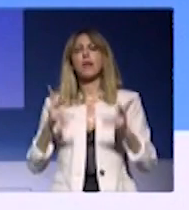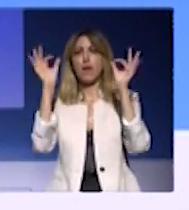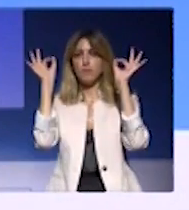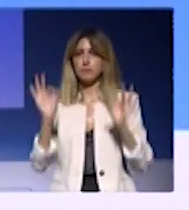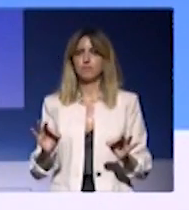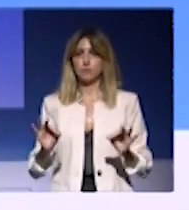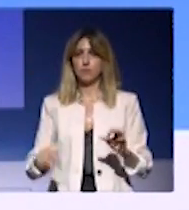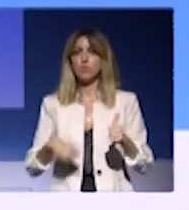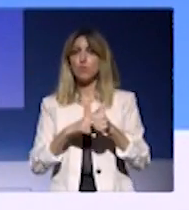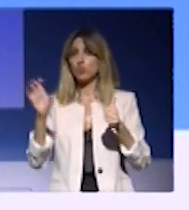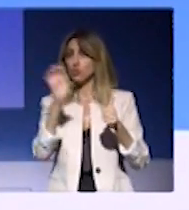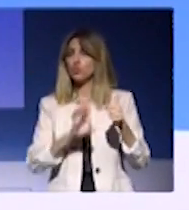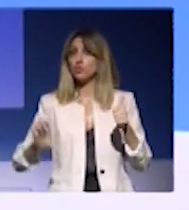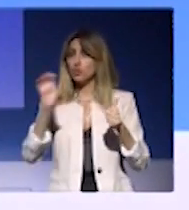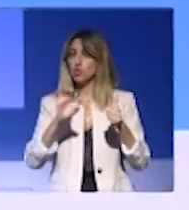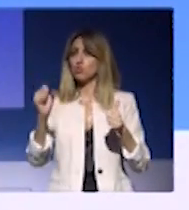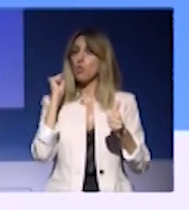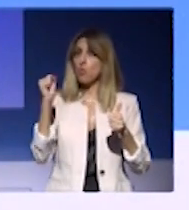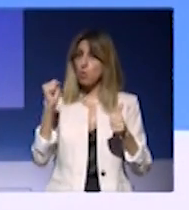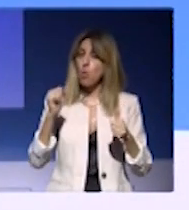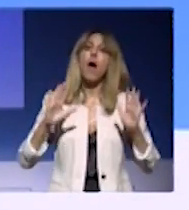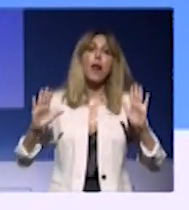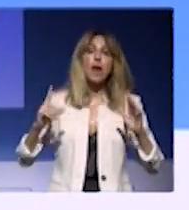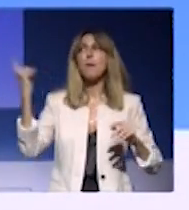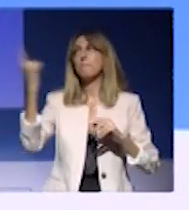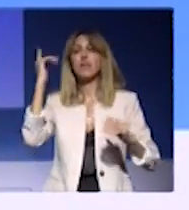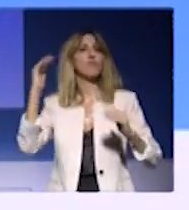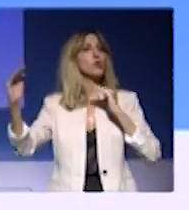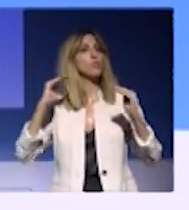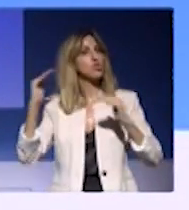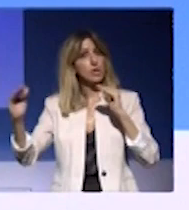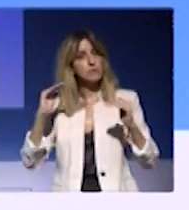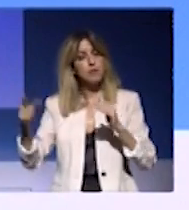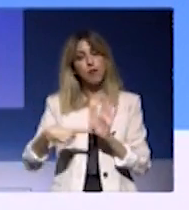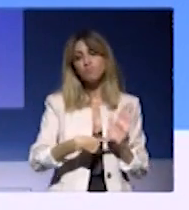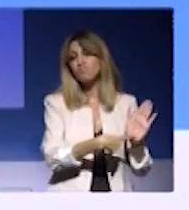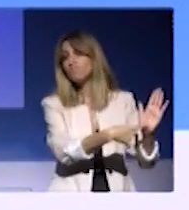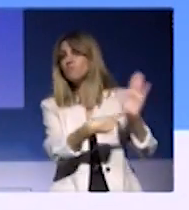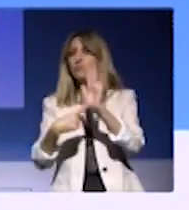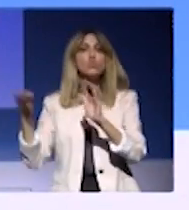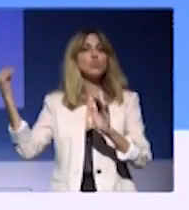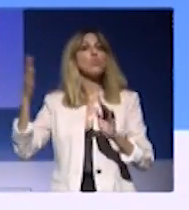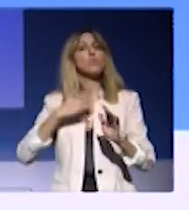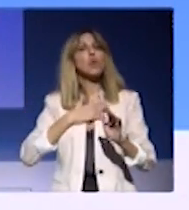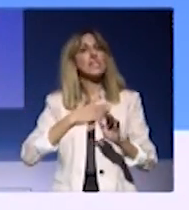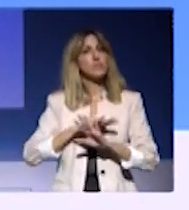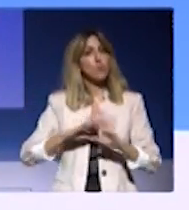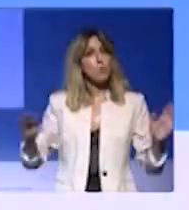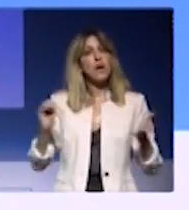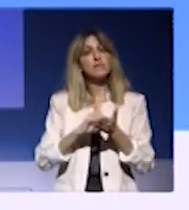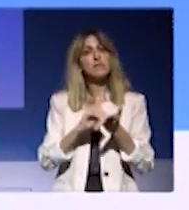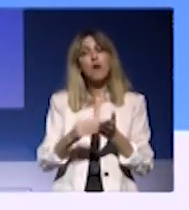την προστασία του περιβάλλοντος, με την ανάδειξη της πολιτιστικής μας χειρονομιάς, με τη σύνδεση με τον αγροδιατροφικό